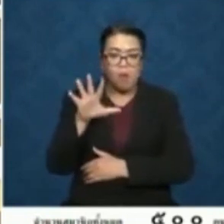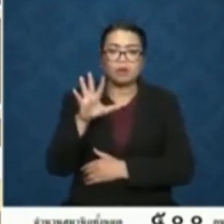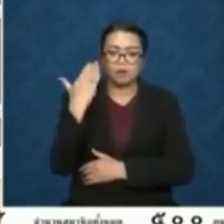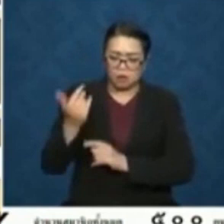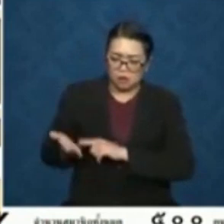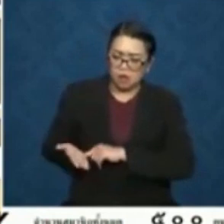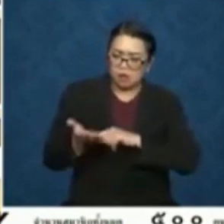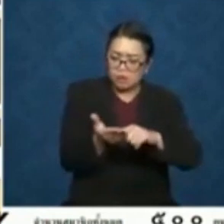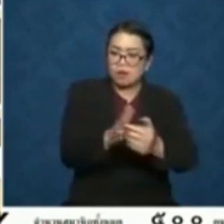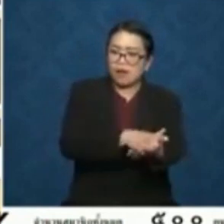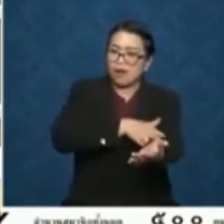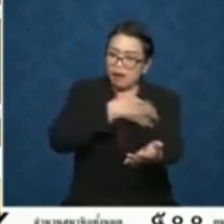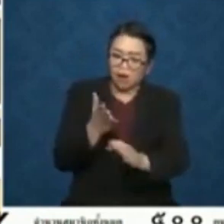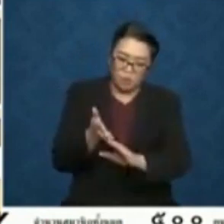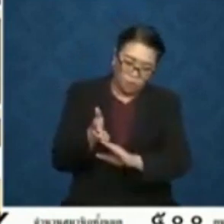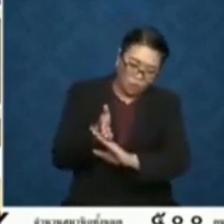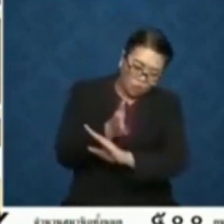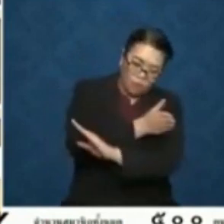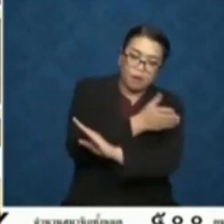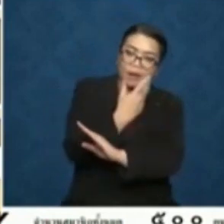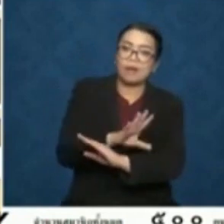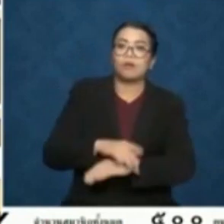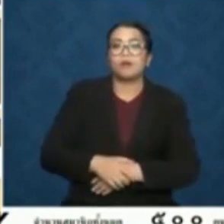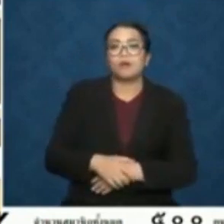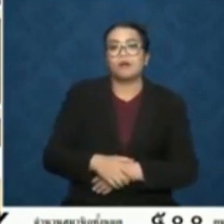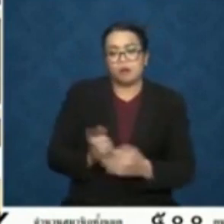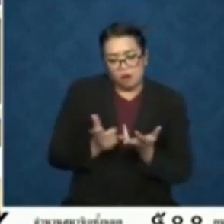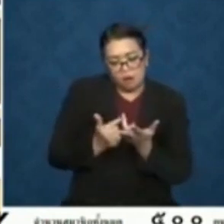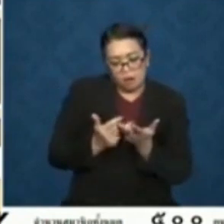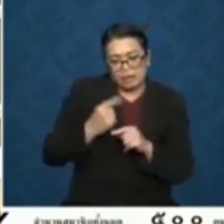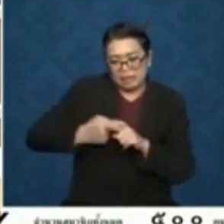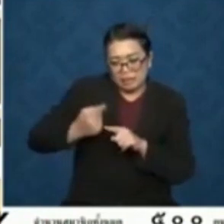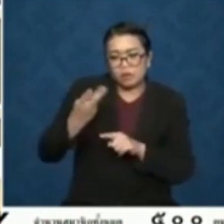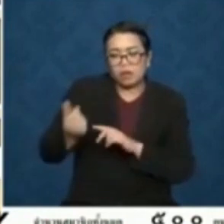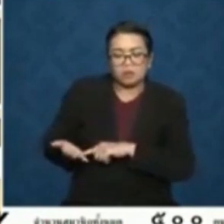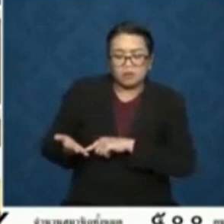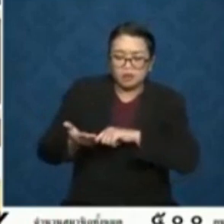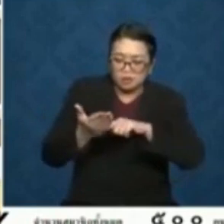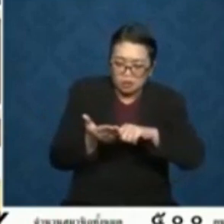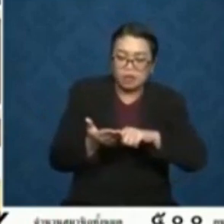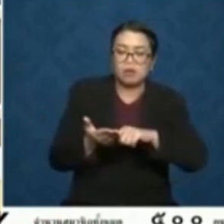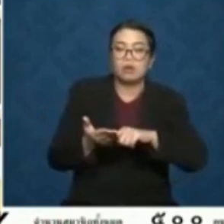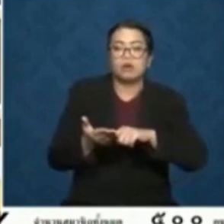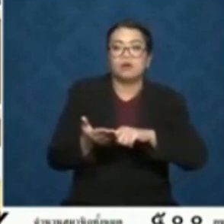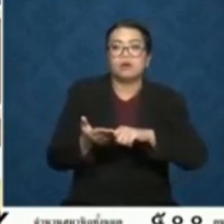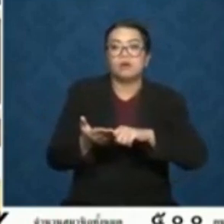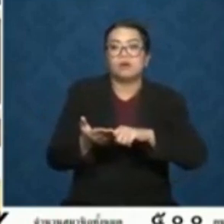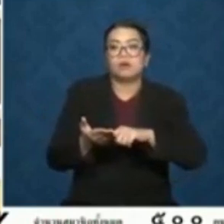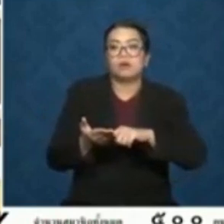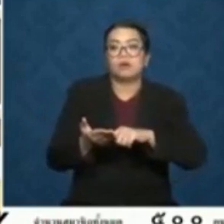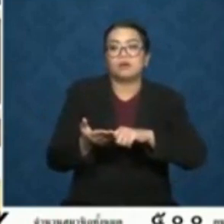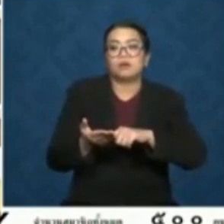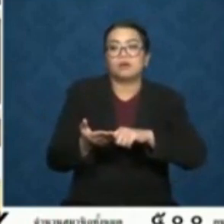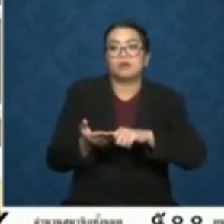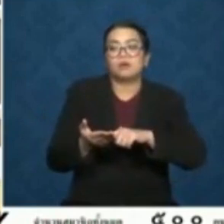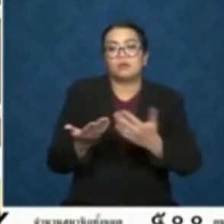วันที่แล้วในขณะที่พวกเรายื่นกฎหมายไปก่อนหน้านี้ต้องนับดูว่ากี่เดือน